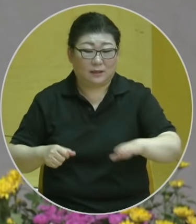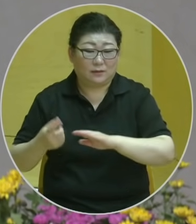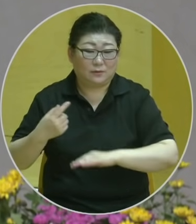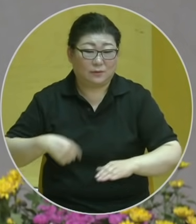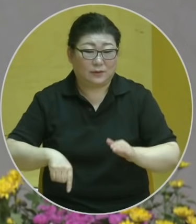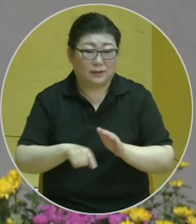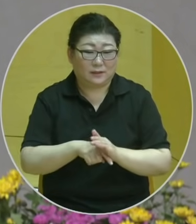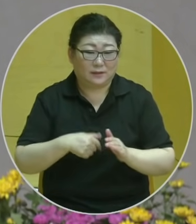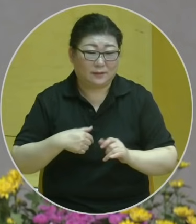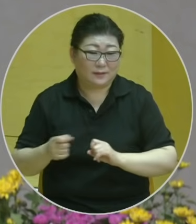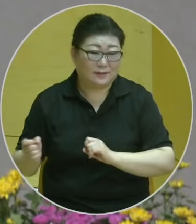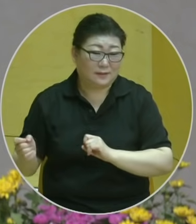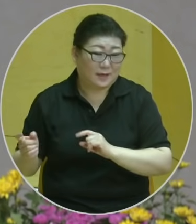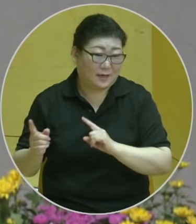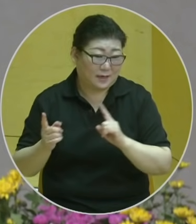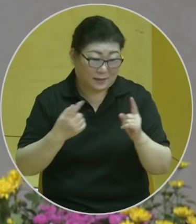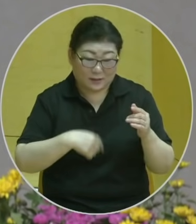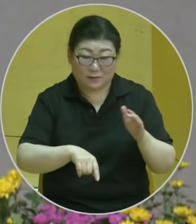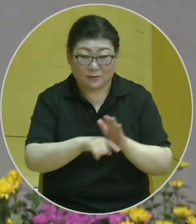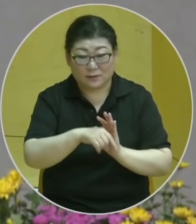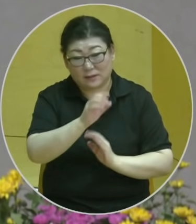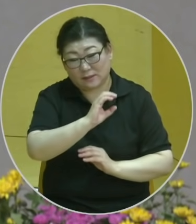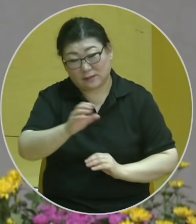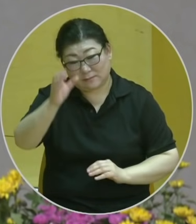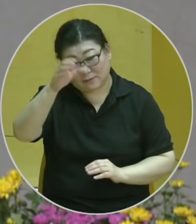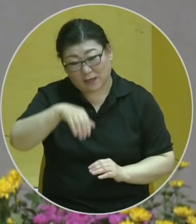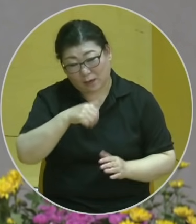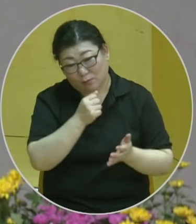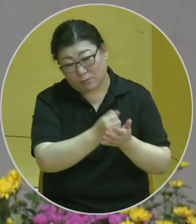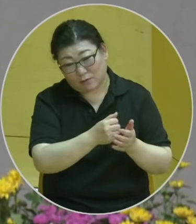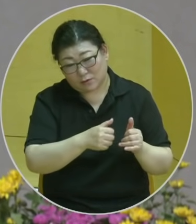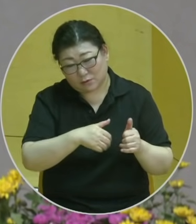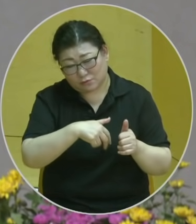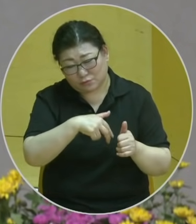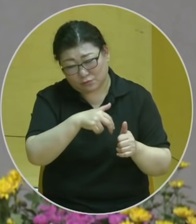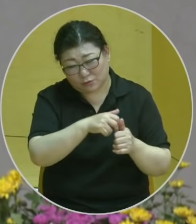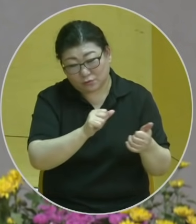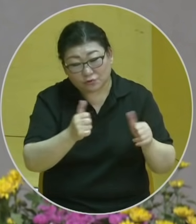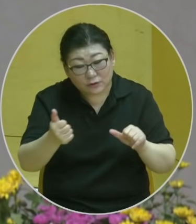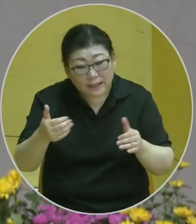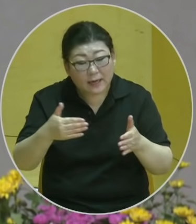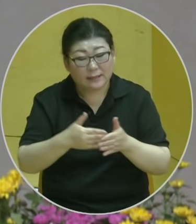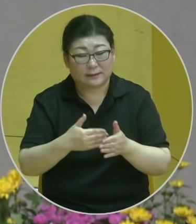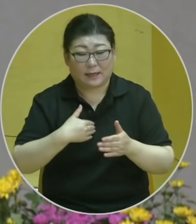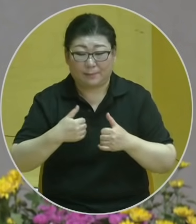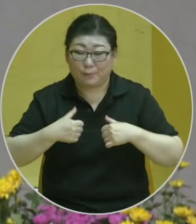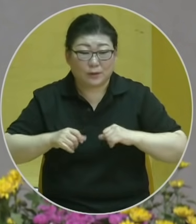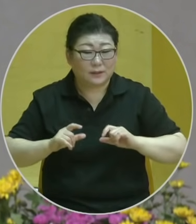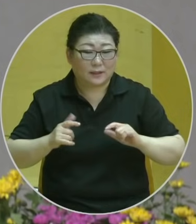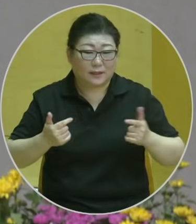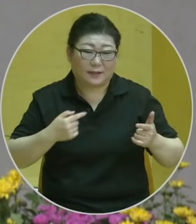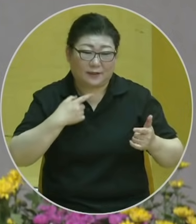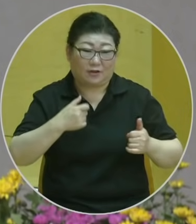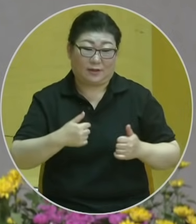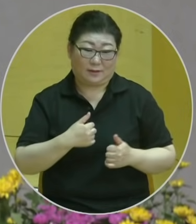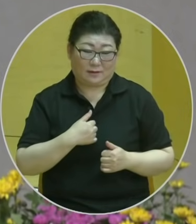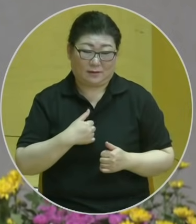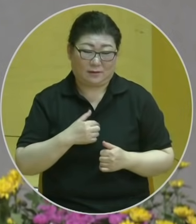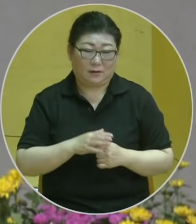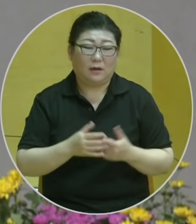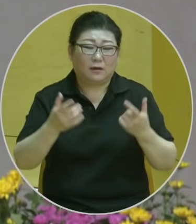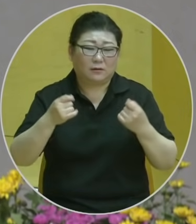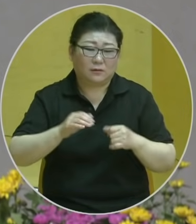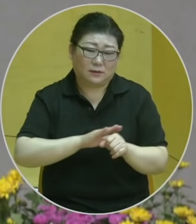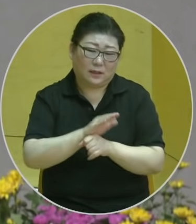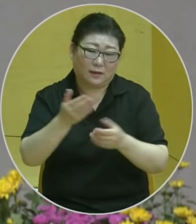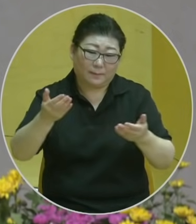죄를 위해서 십자가에 못 박아 죽기까지 나를 사랑하시고 나를 포기지 않았던, 그런 사랑을 받을 만한 가치가